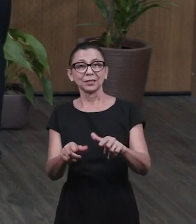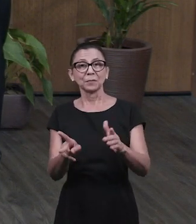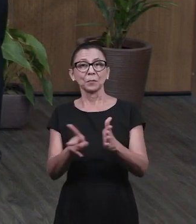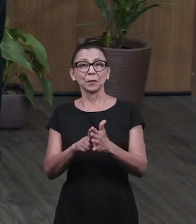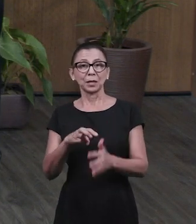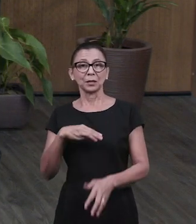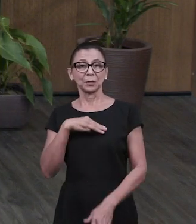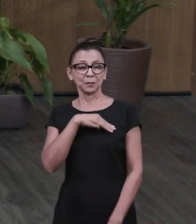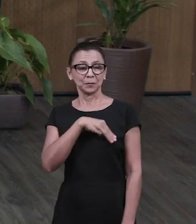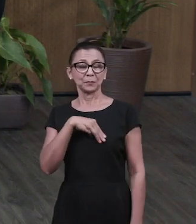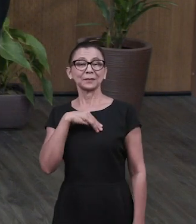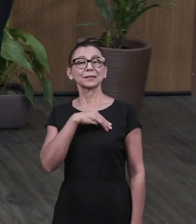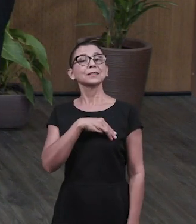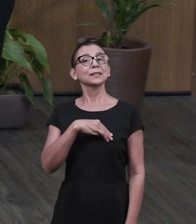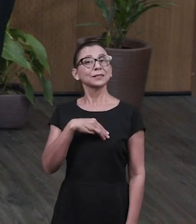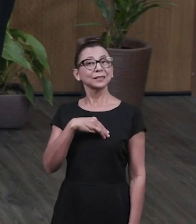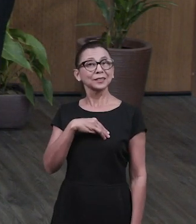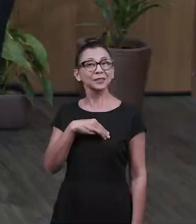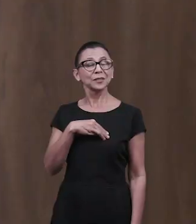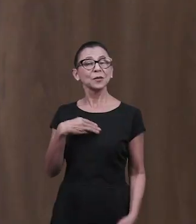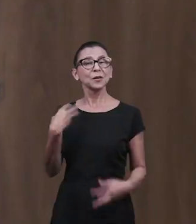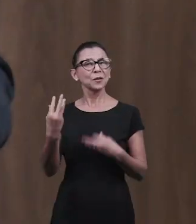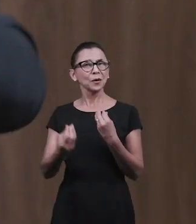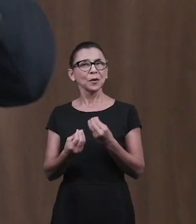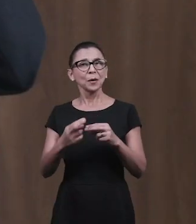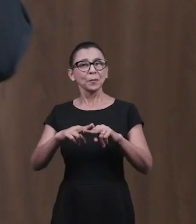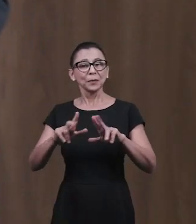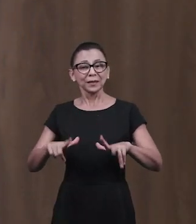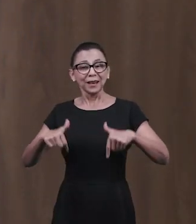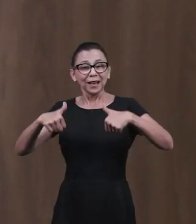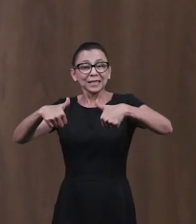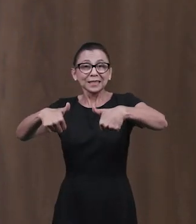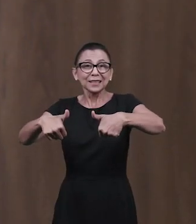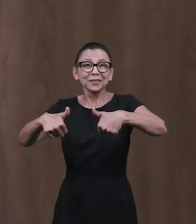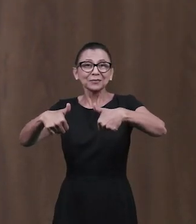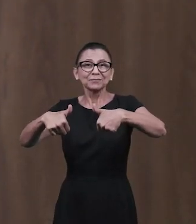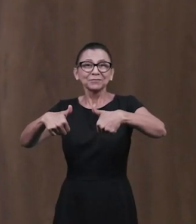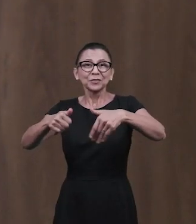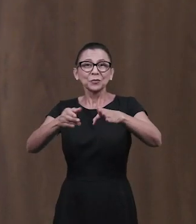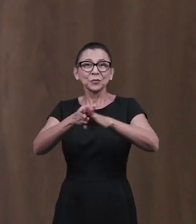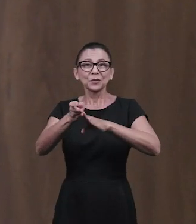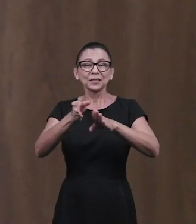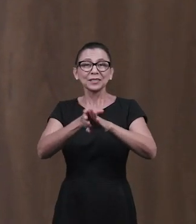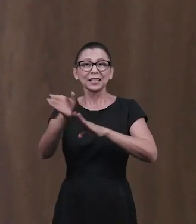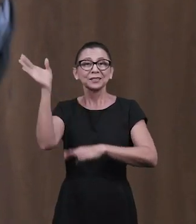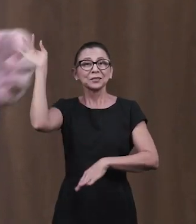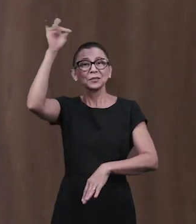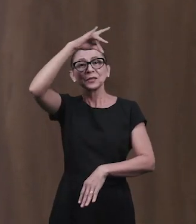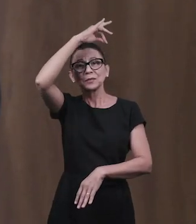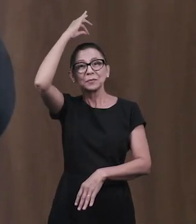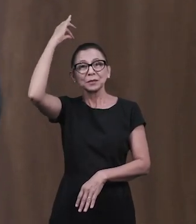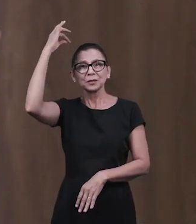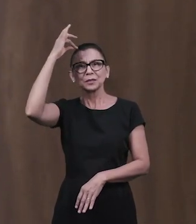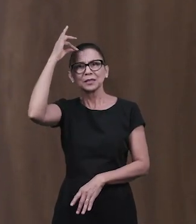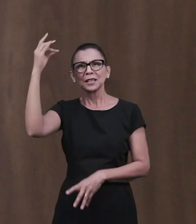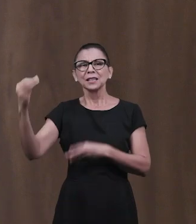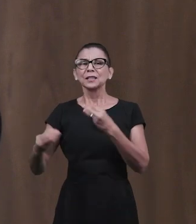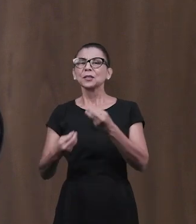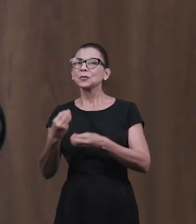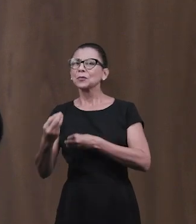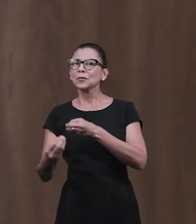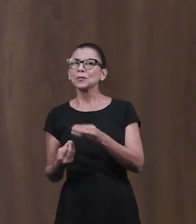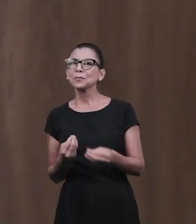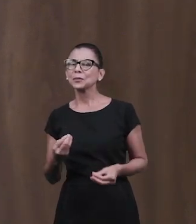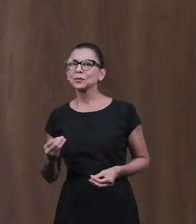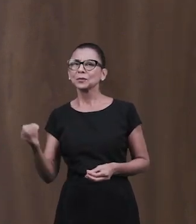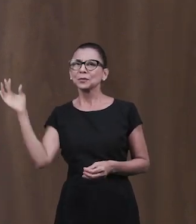fonction de la direction du Saint-Esprit. Donné comment comment est-ce que le Saint-Esprit dirigeait la